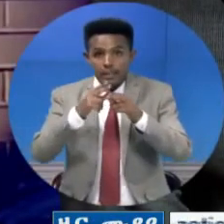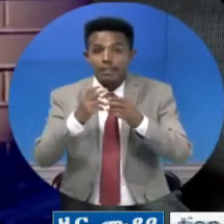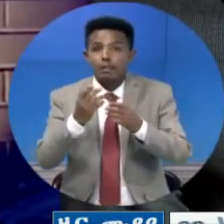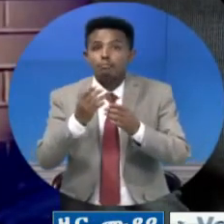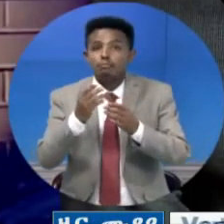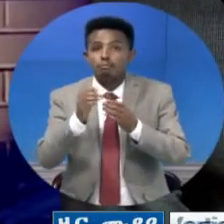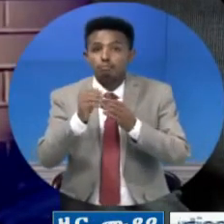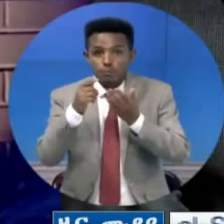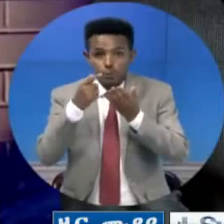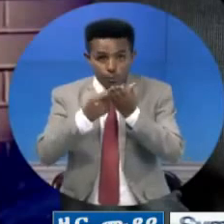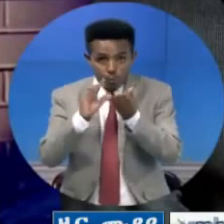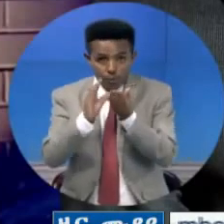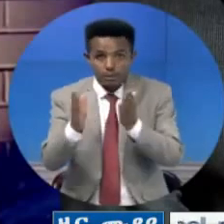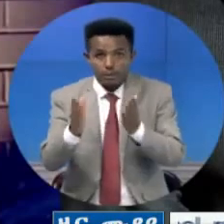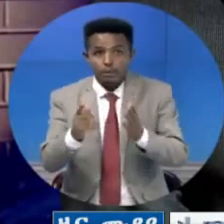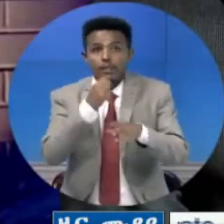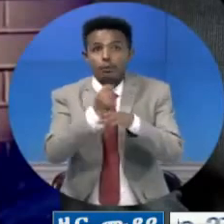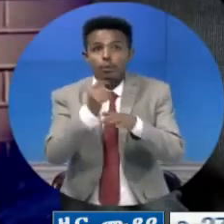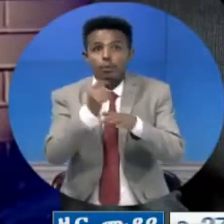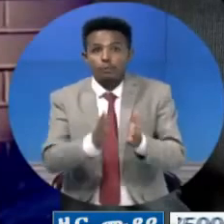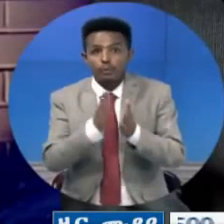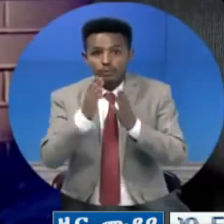ተቋም ለማገልገል ዝግጁ አለመሆኔ